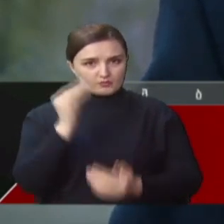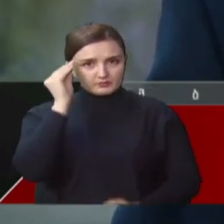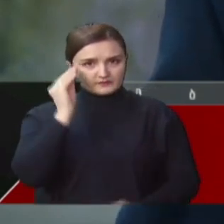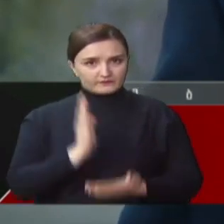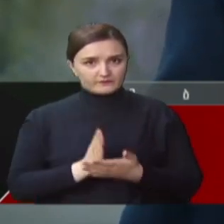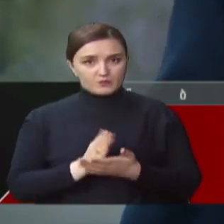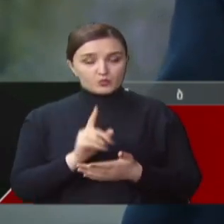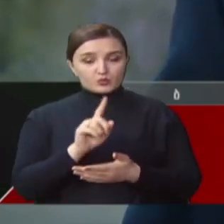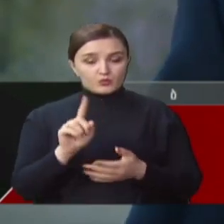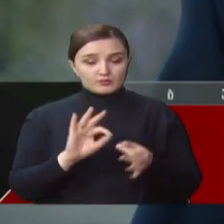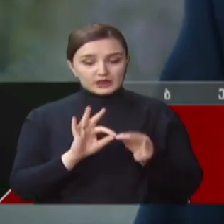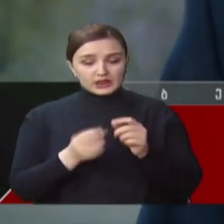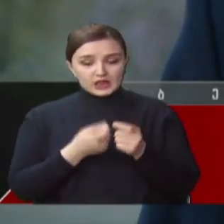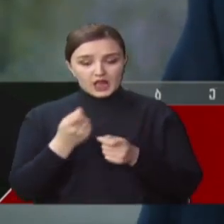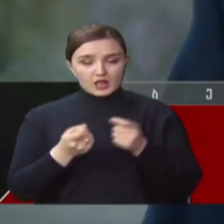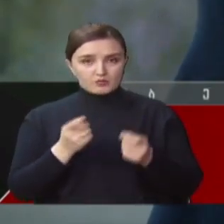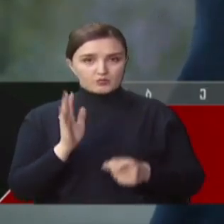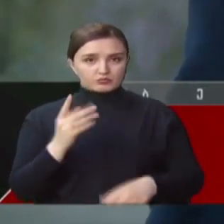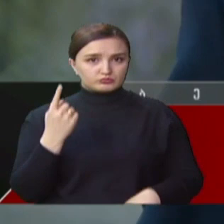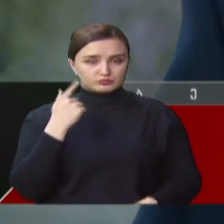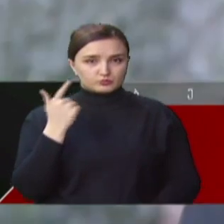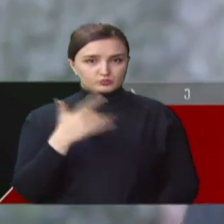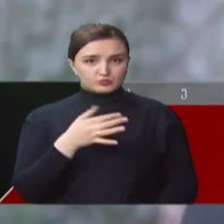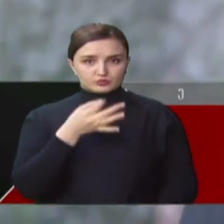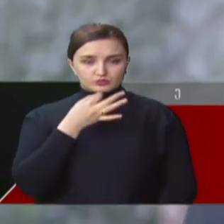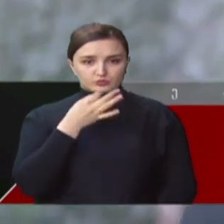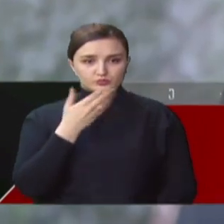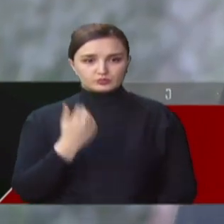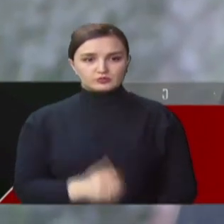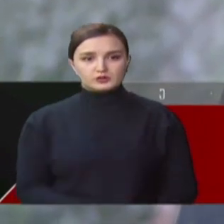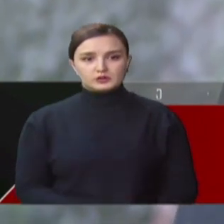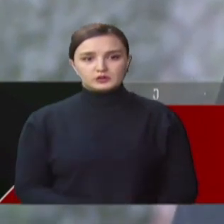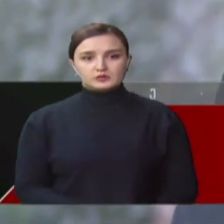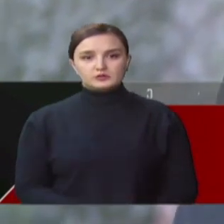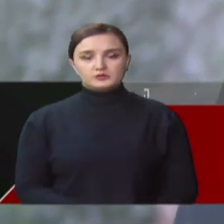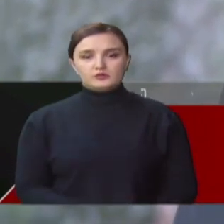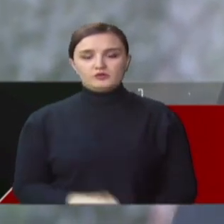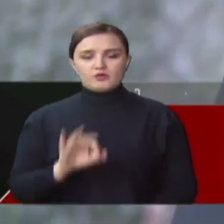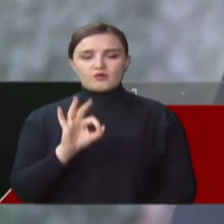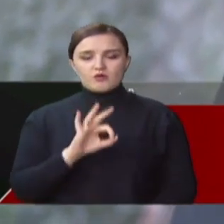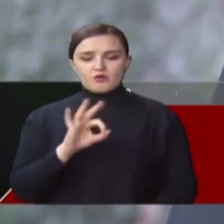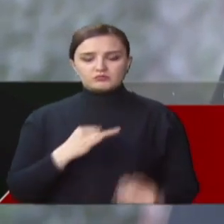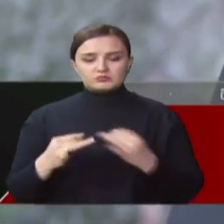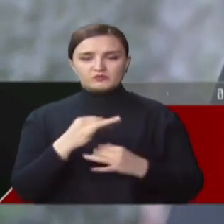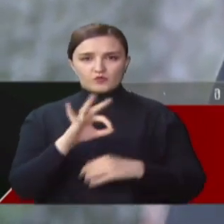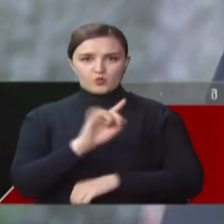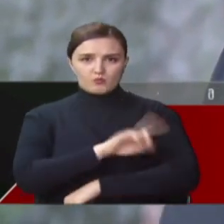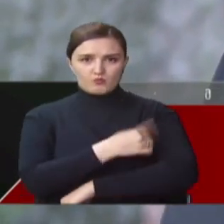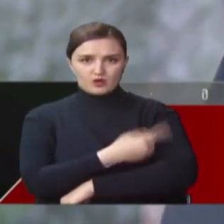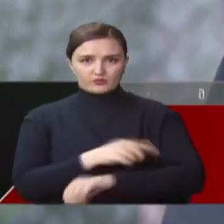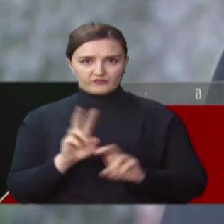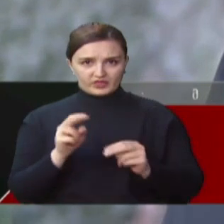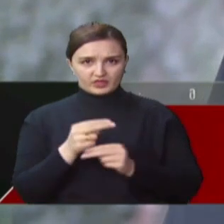მაგრამ დეტალები ცნობილი იქნება კონსულტაციებში. განხილული იყო რა თქმა უნდა ჰუმანიტარული თემები გადასასვლელებთან